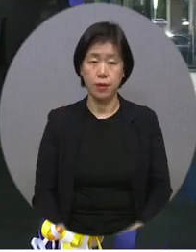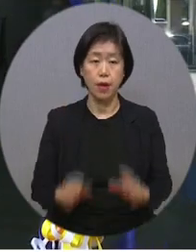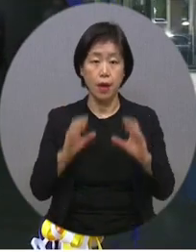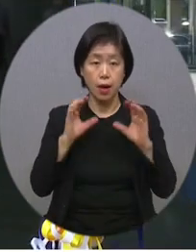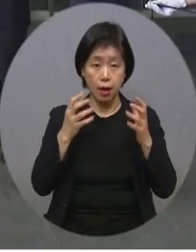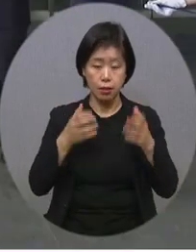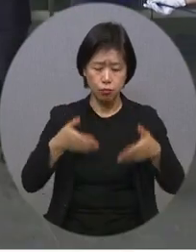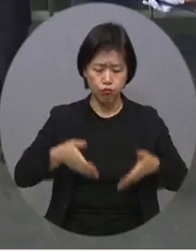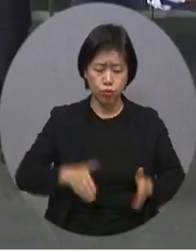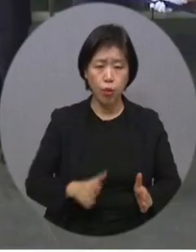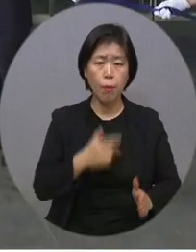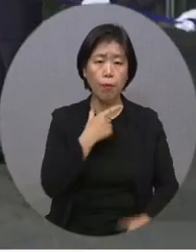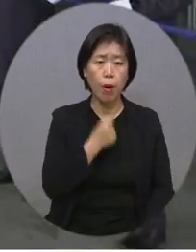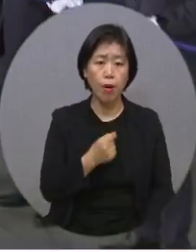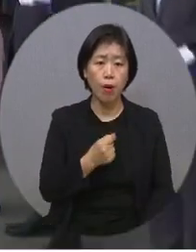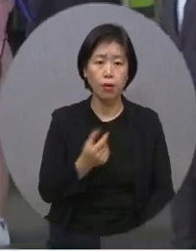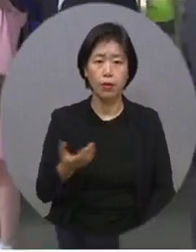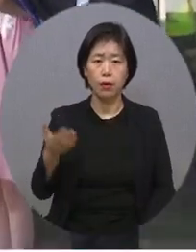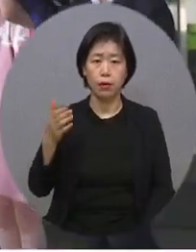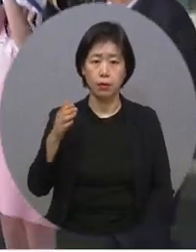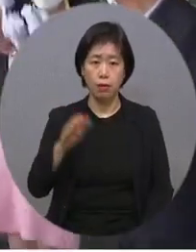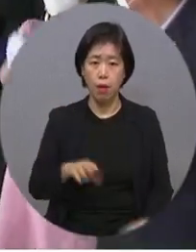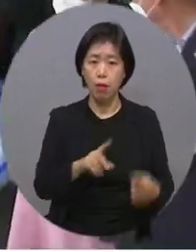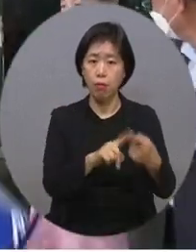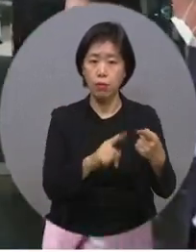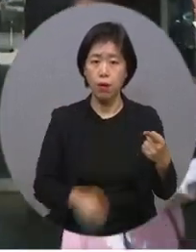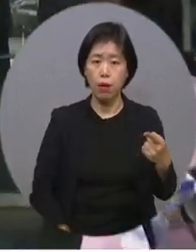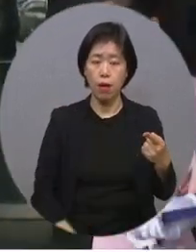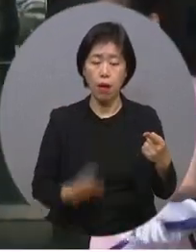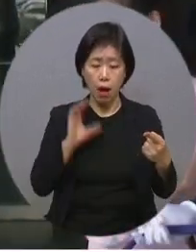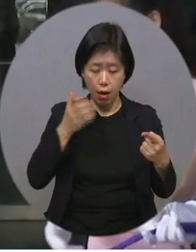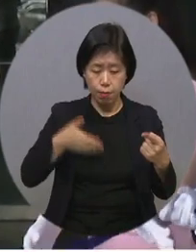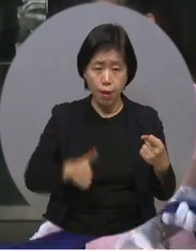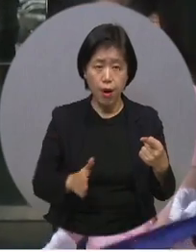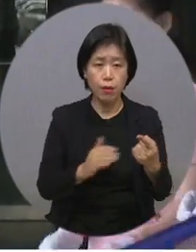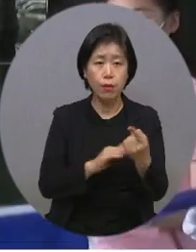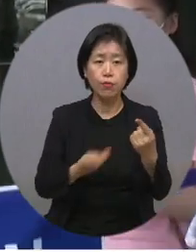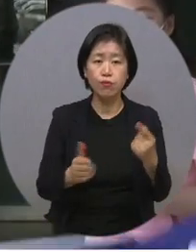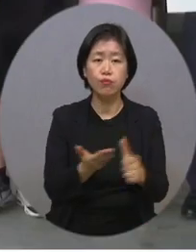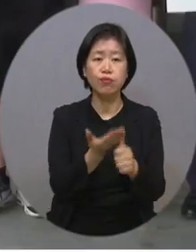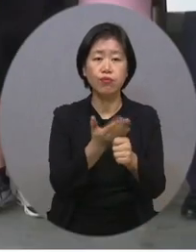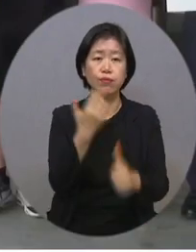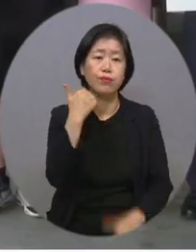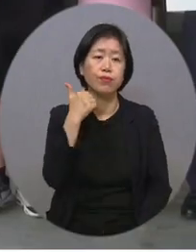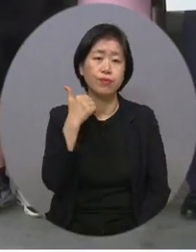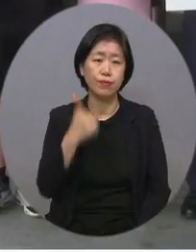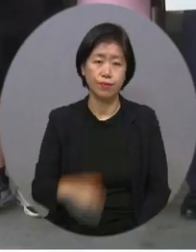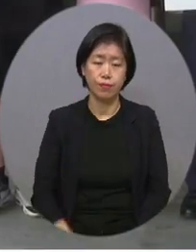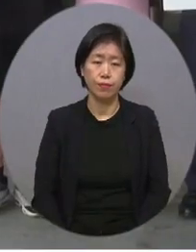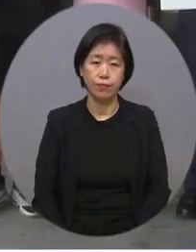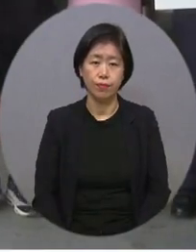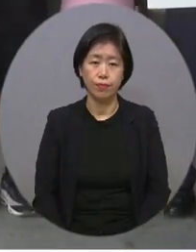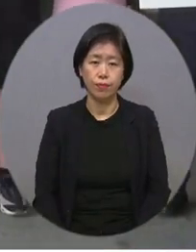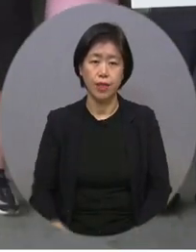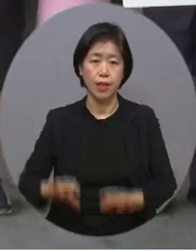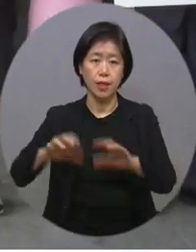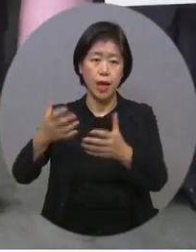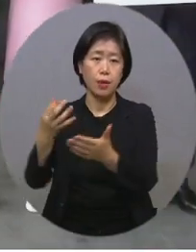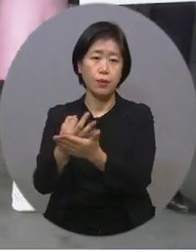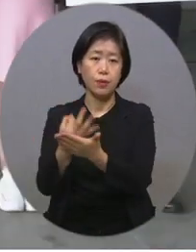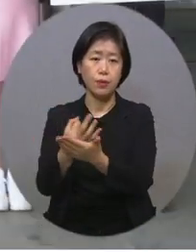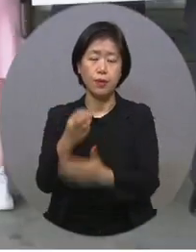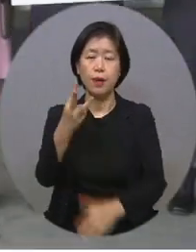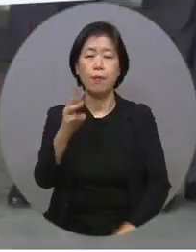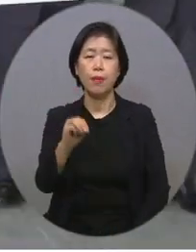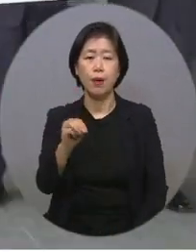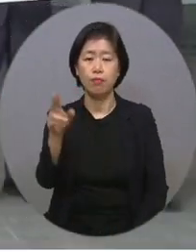아이들을 출생을 하고 싶어도 첫째 육아가 문제가 되고요. 왜 그러냐면 사실 국민소득이 3만 불을 넘어